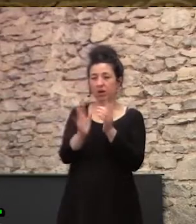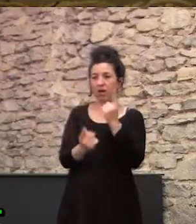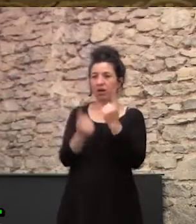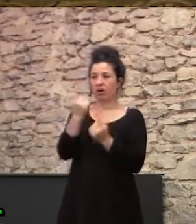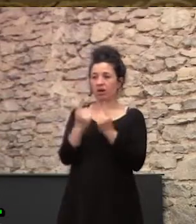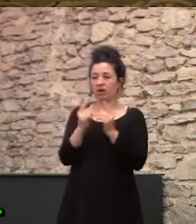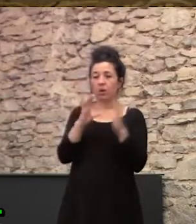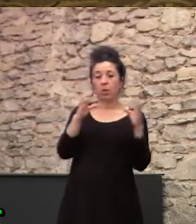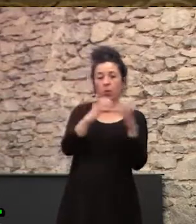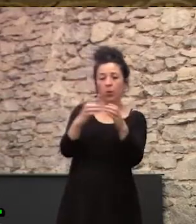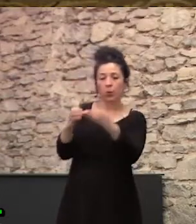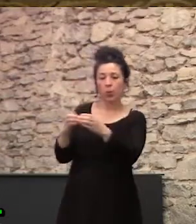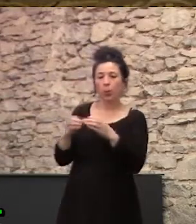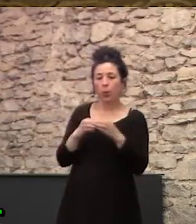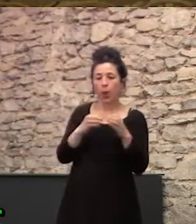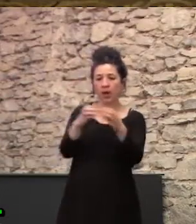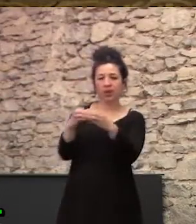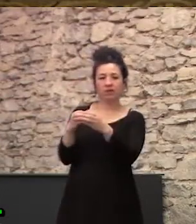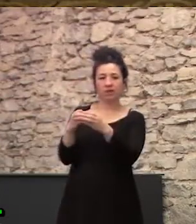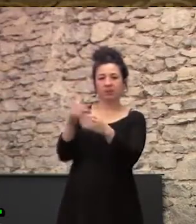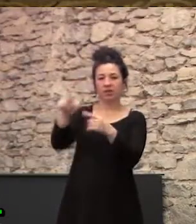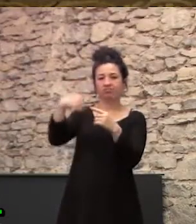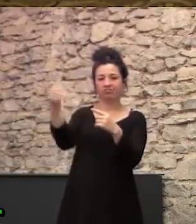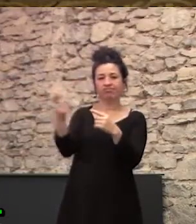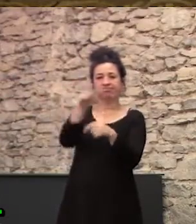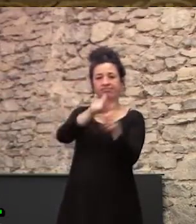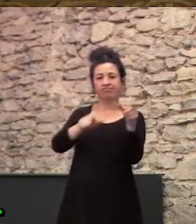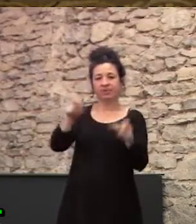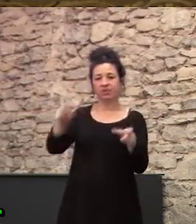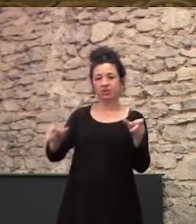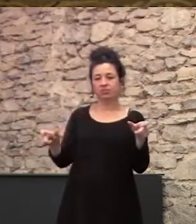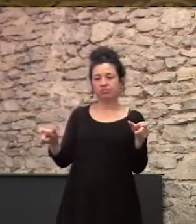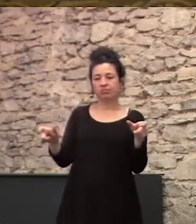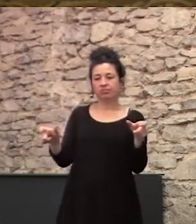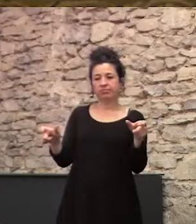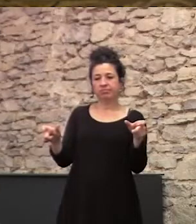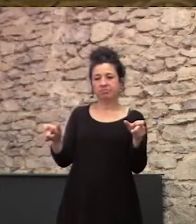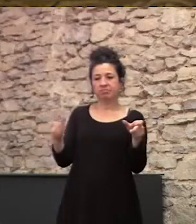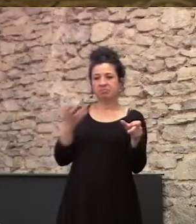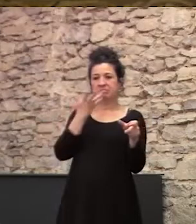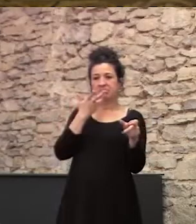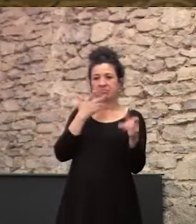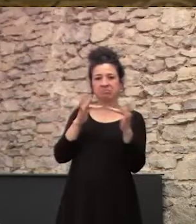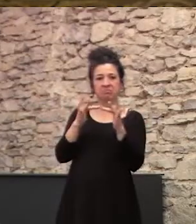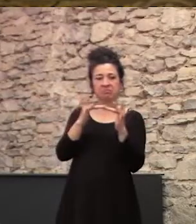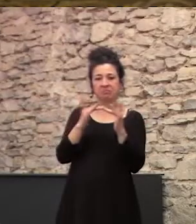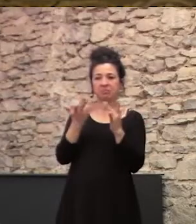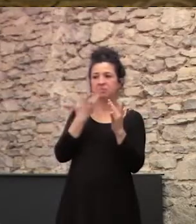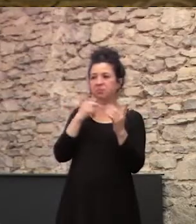daude como kuadria batzuk, eta gero jendeak ez du elkarra zagutzen edo,